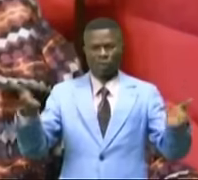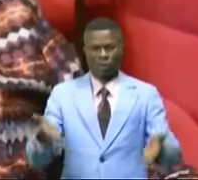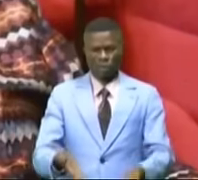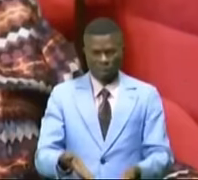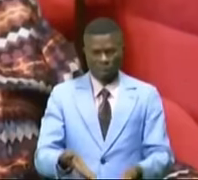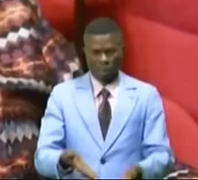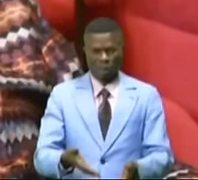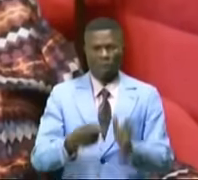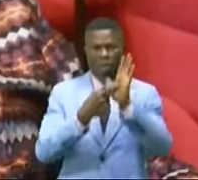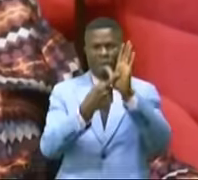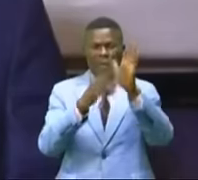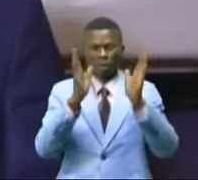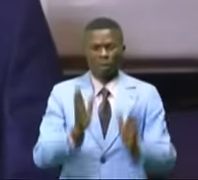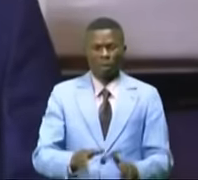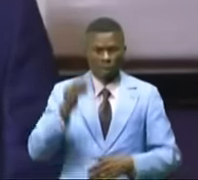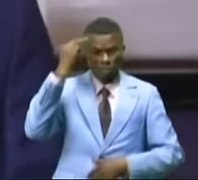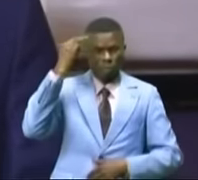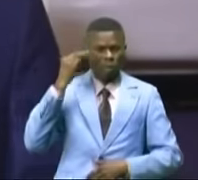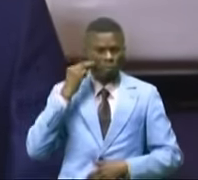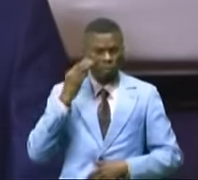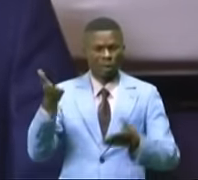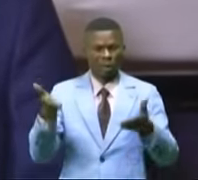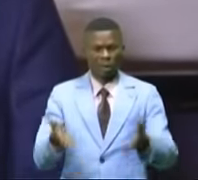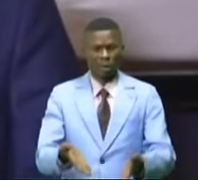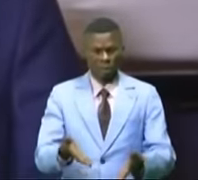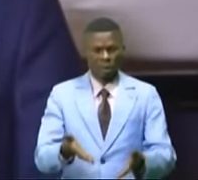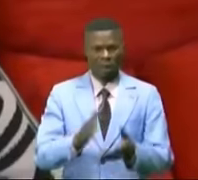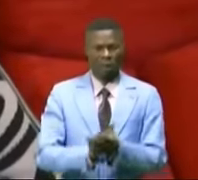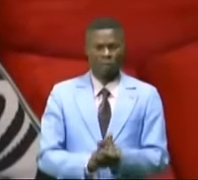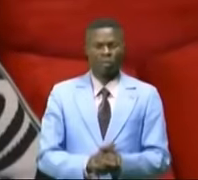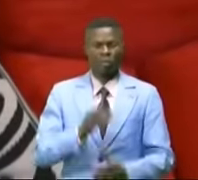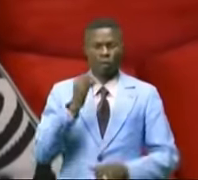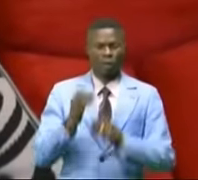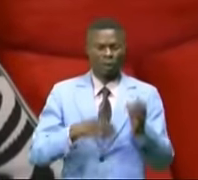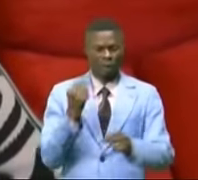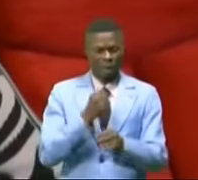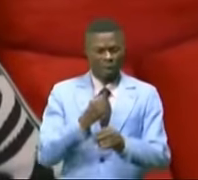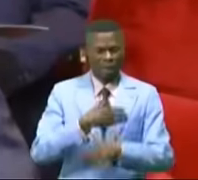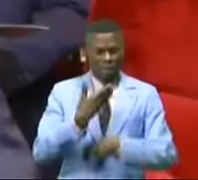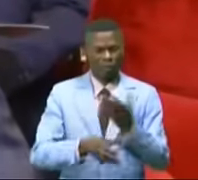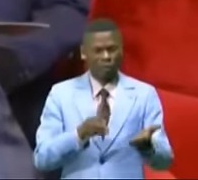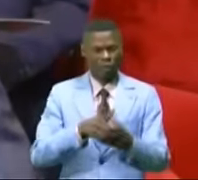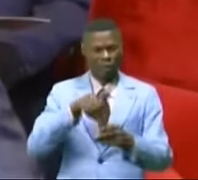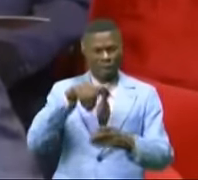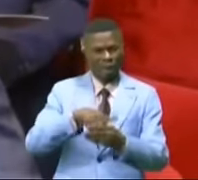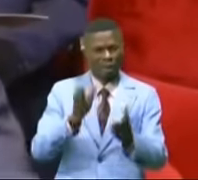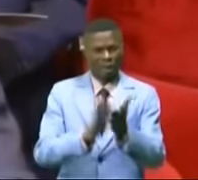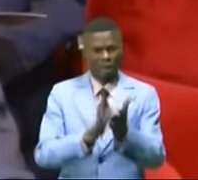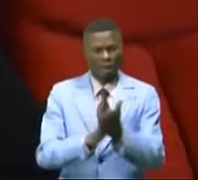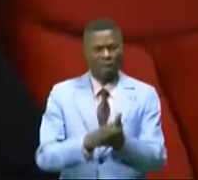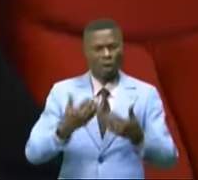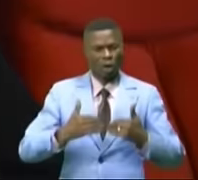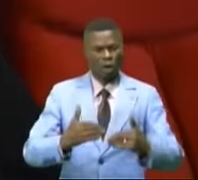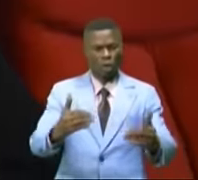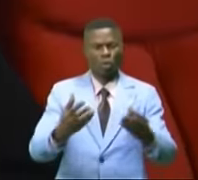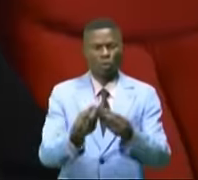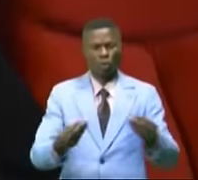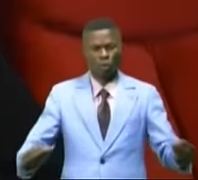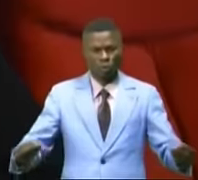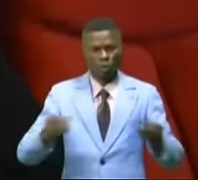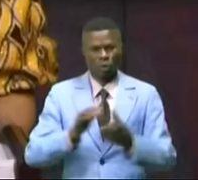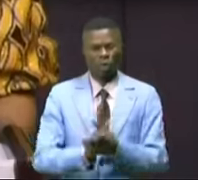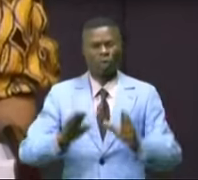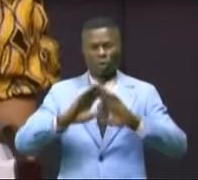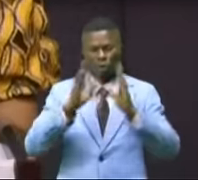public. Le représentant des ministères concernés ont reconnu les efforts consentis par cette école pour son maintien. Les résultats de